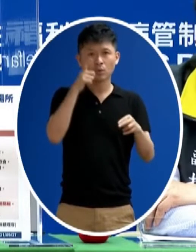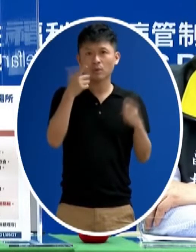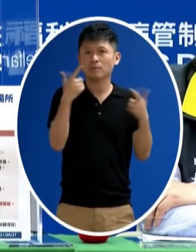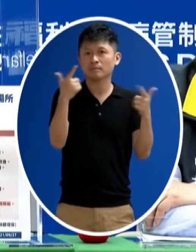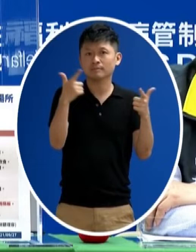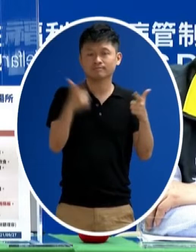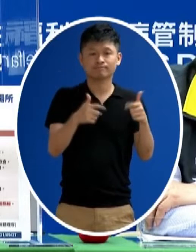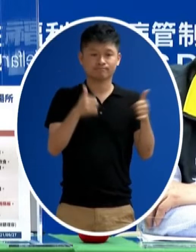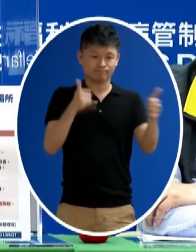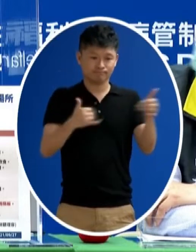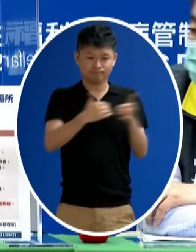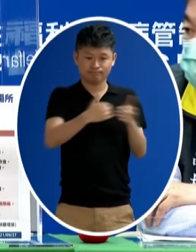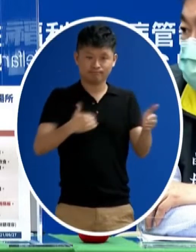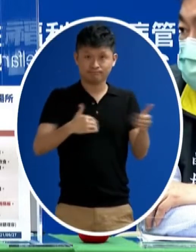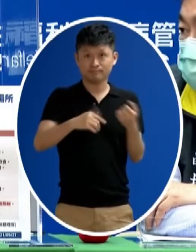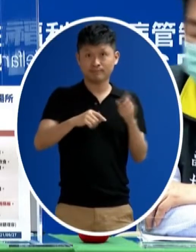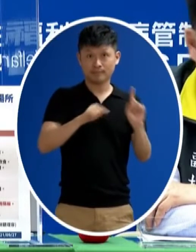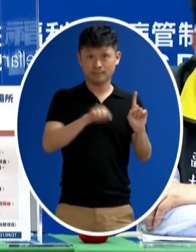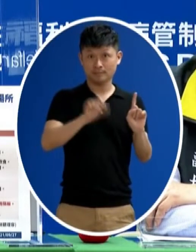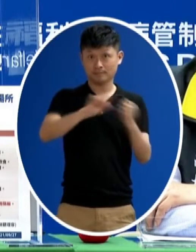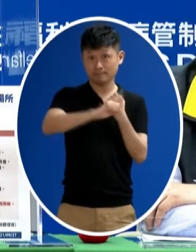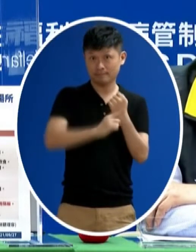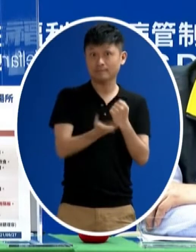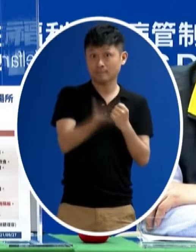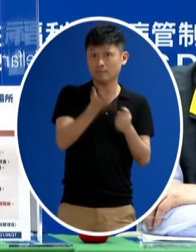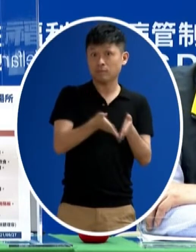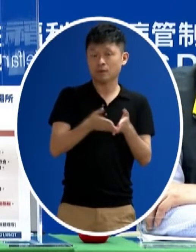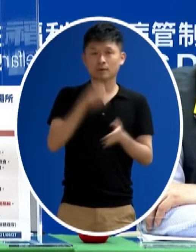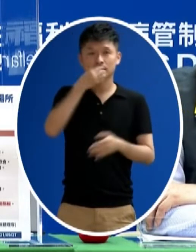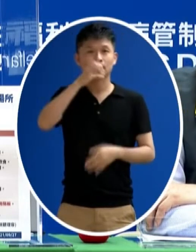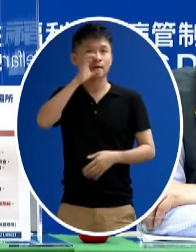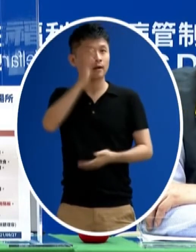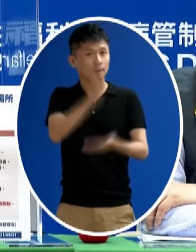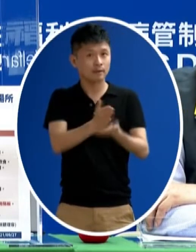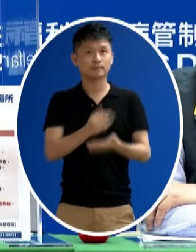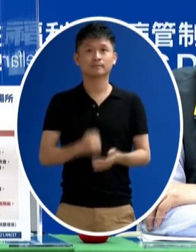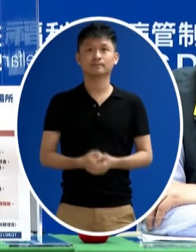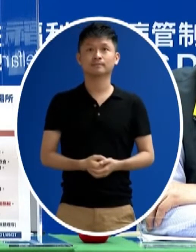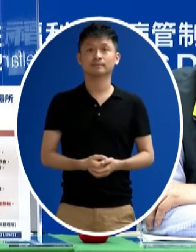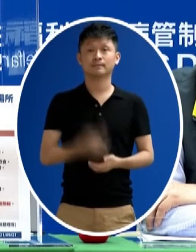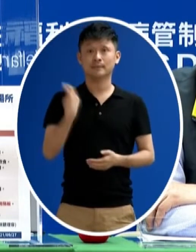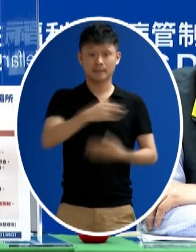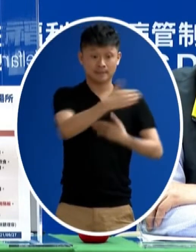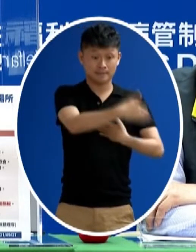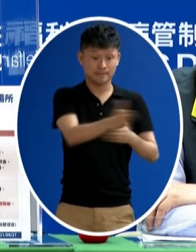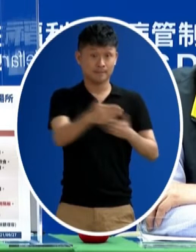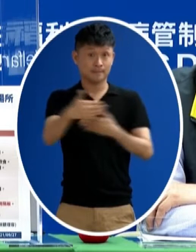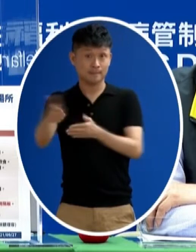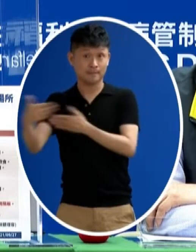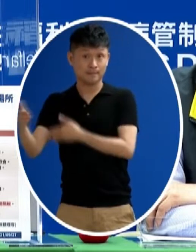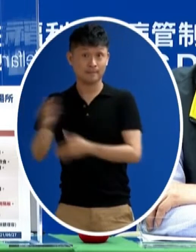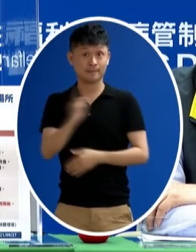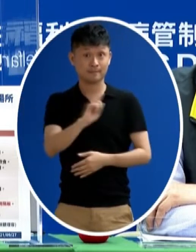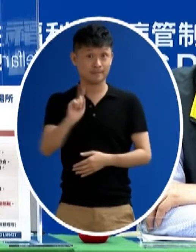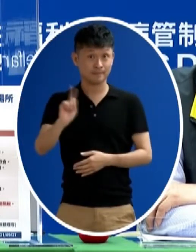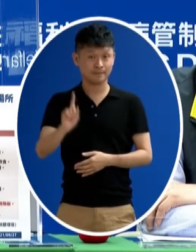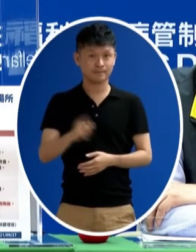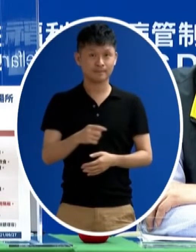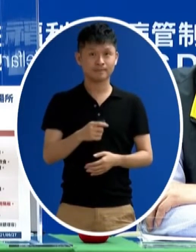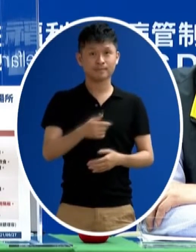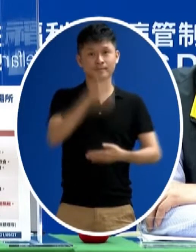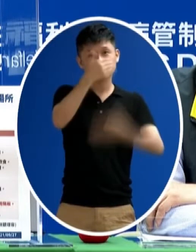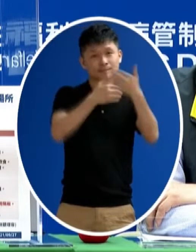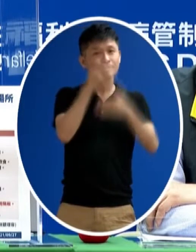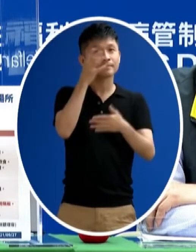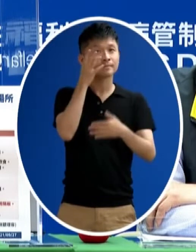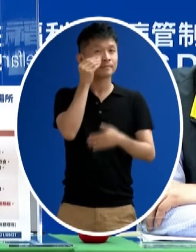1.5 公尺以上的距离，禁止饮食。那每一个包厢都要消费完毕